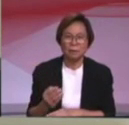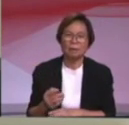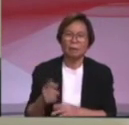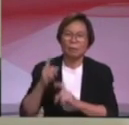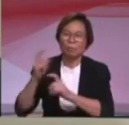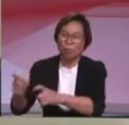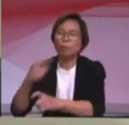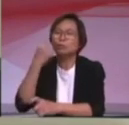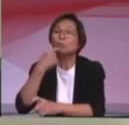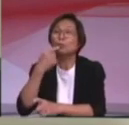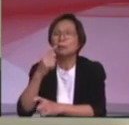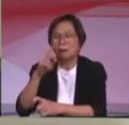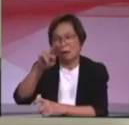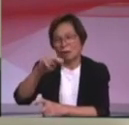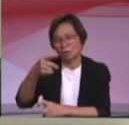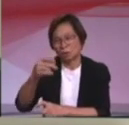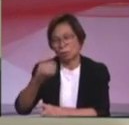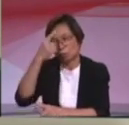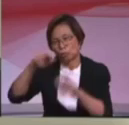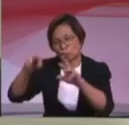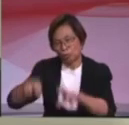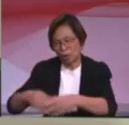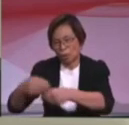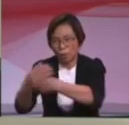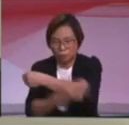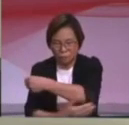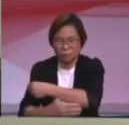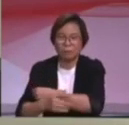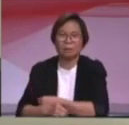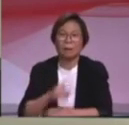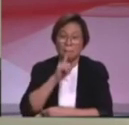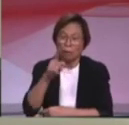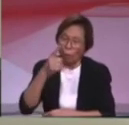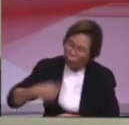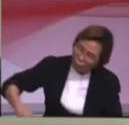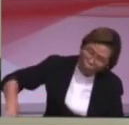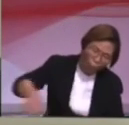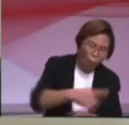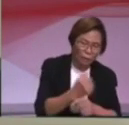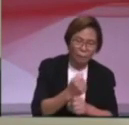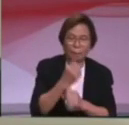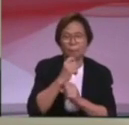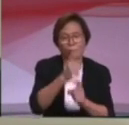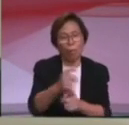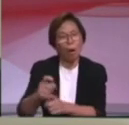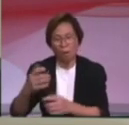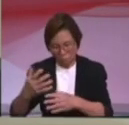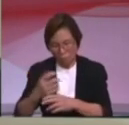daripada NGO untuk warga asing ini. Yang pasti semua orang akan mendapat makanan